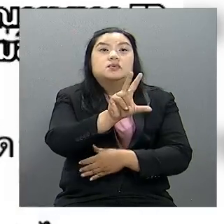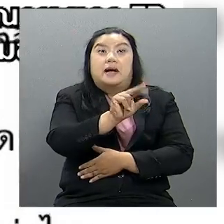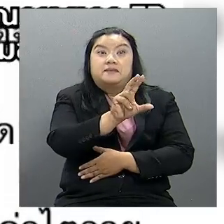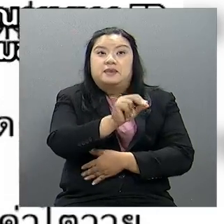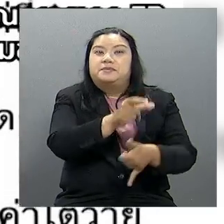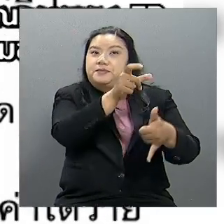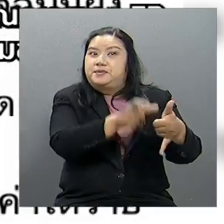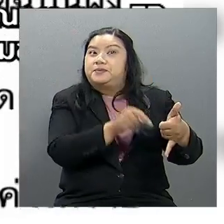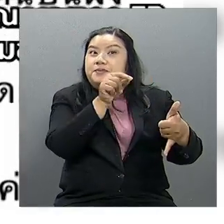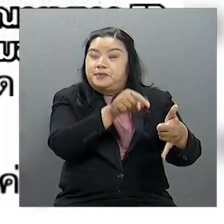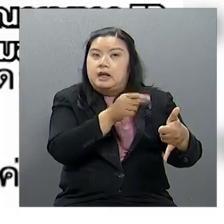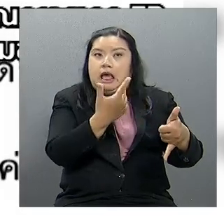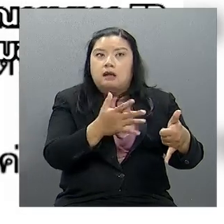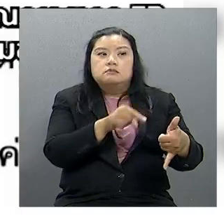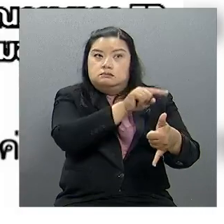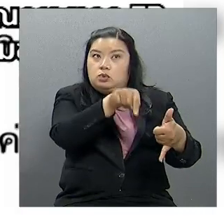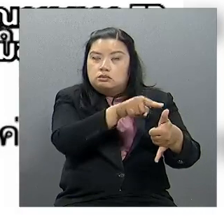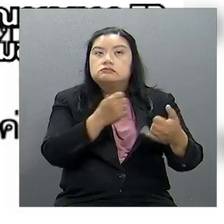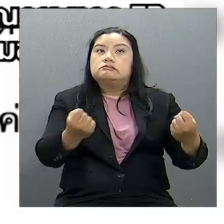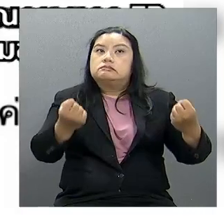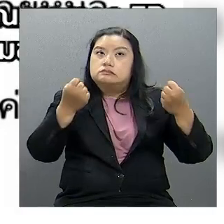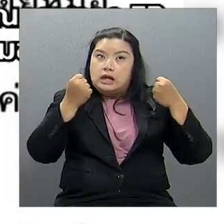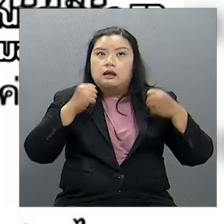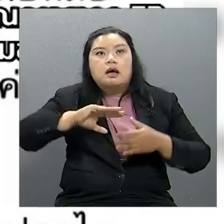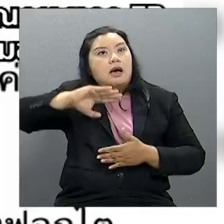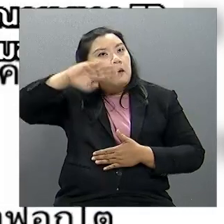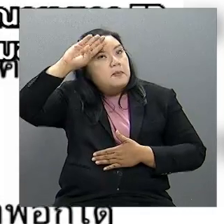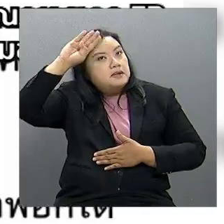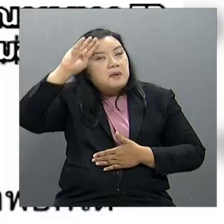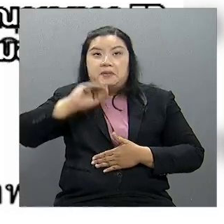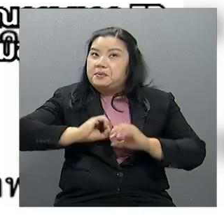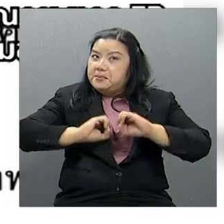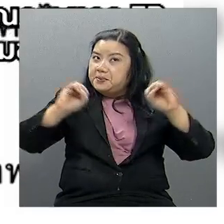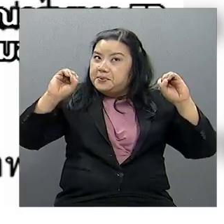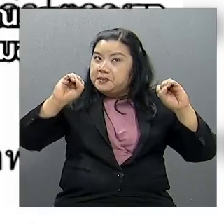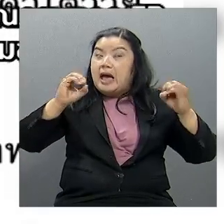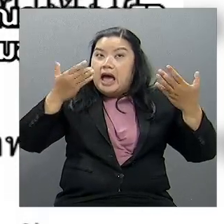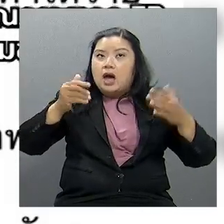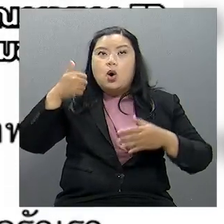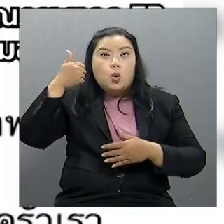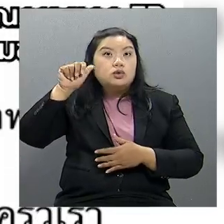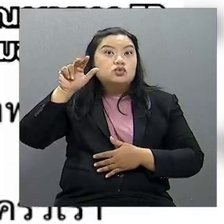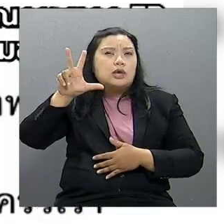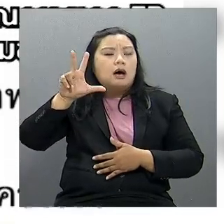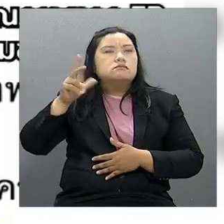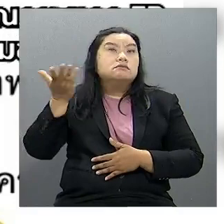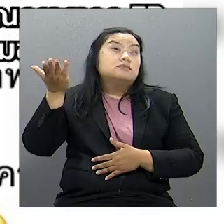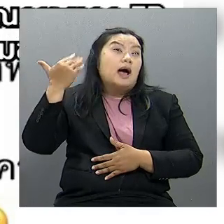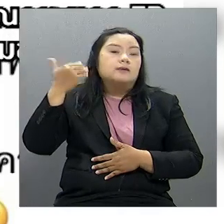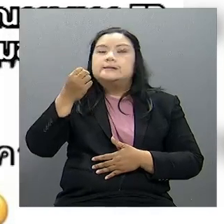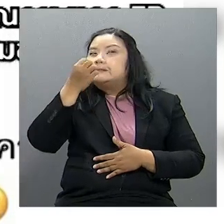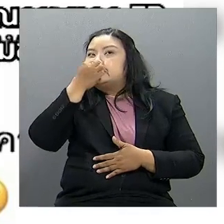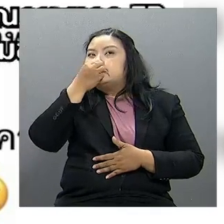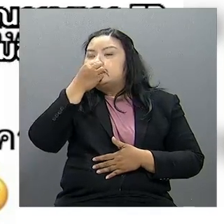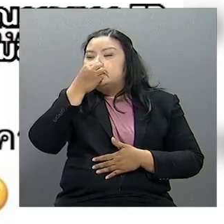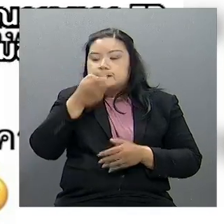ขภาพแข็งแรง ร ไม่มีประวัติเรื่องของการแพทย์มาก่อนเลย 2-3 วันก่อนไปกินลูกเนียงเป็นลูกเนียงสดนะครับแล้วก็แกะมากิน